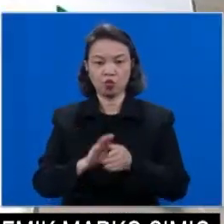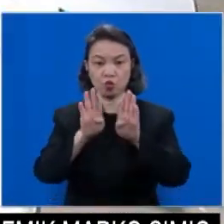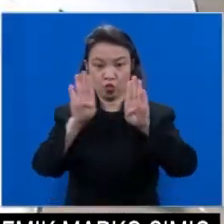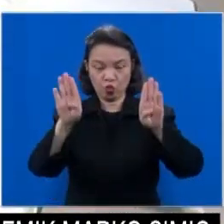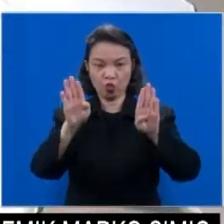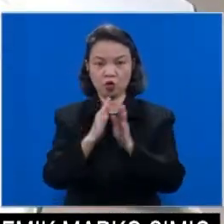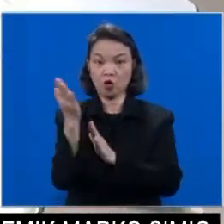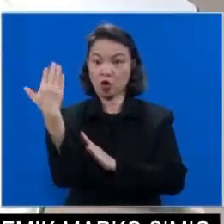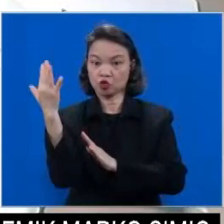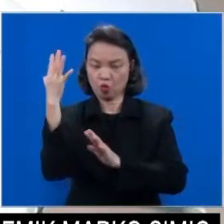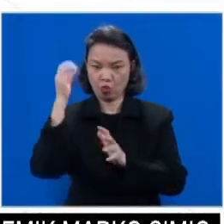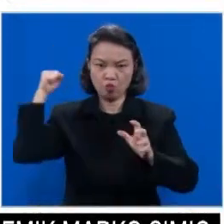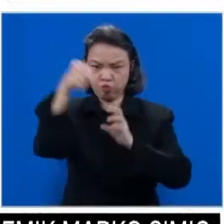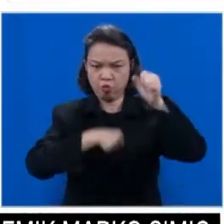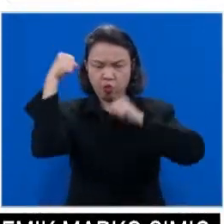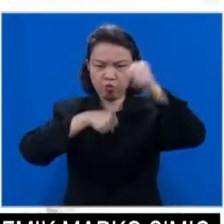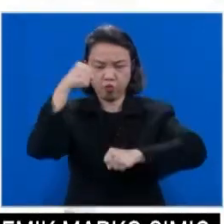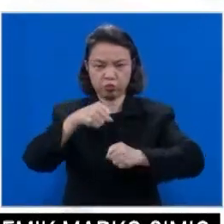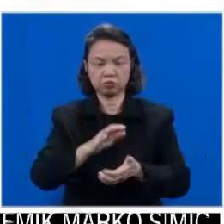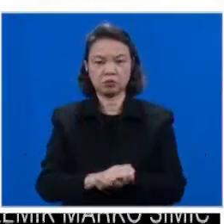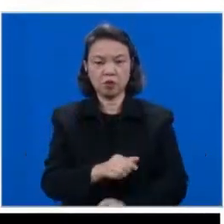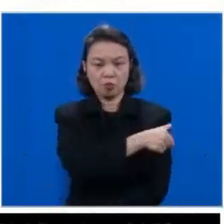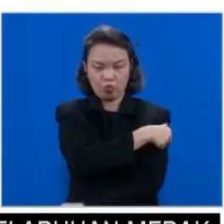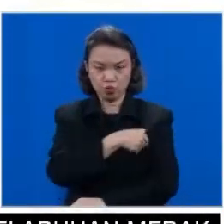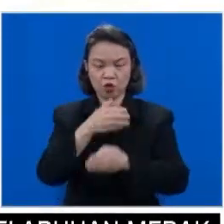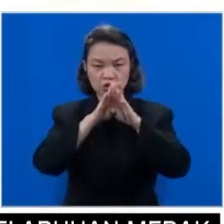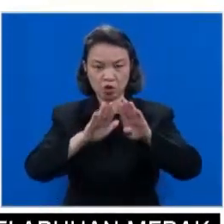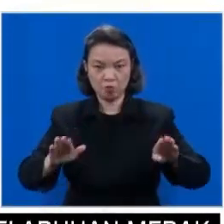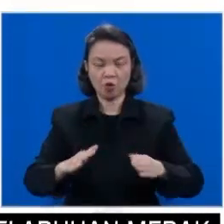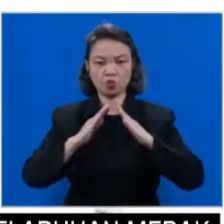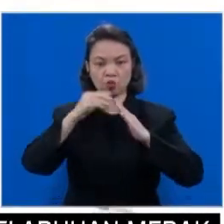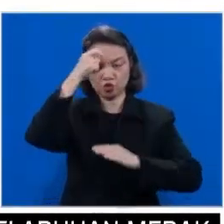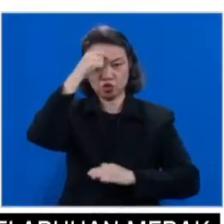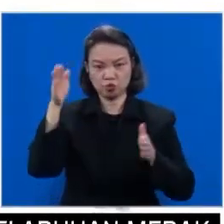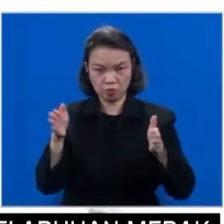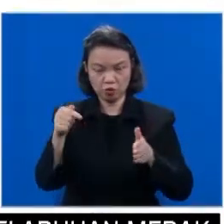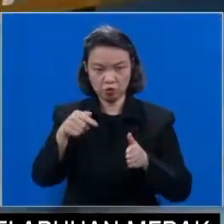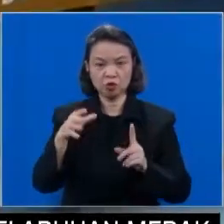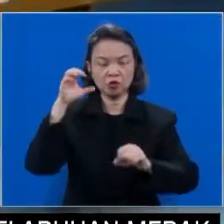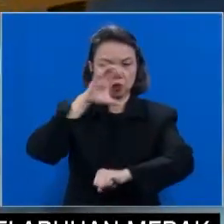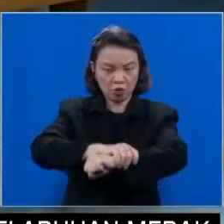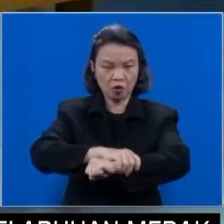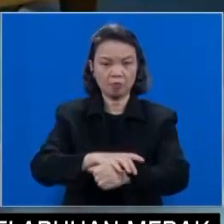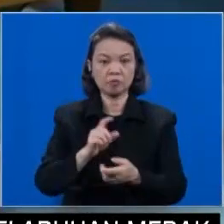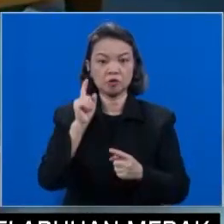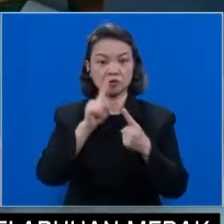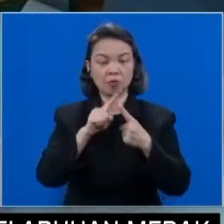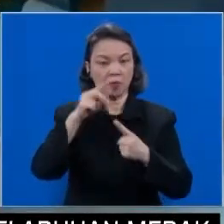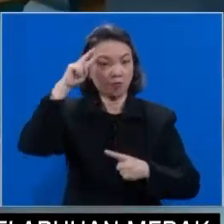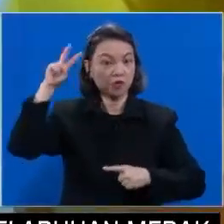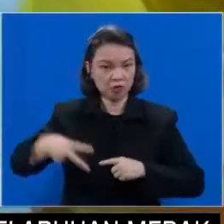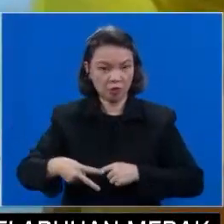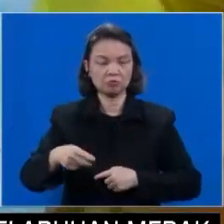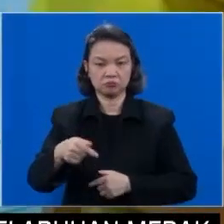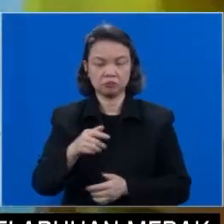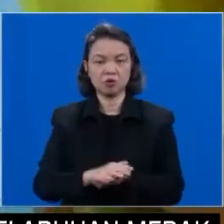masuk Puskesmas I akhirnya dilumpuhkan sejumlah petugas keamanan Puskesmas hingga pingsan menurut petugas keamanan